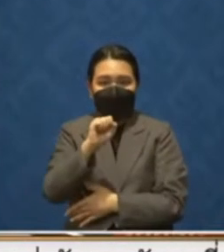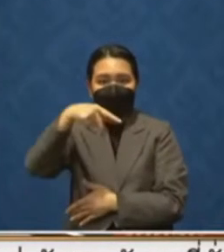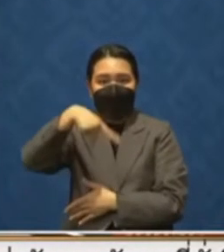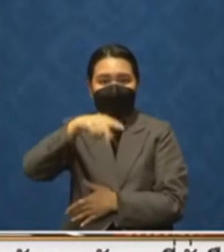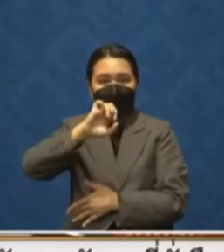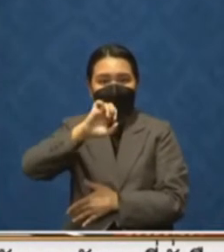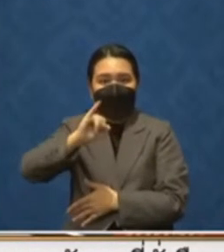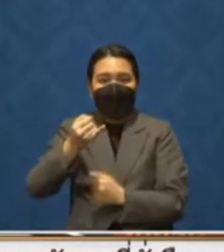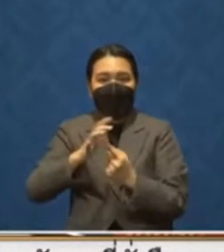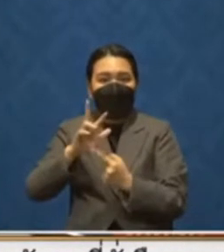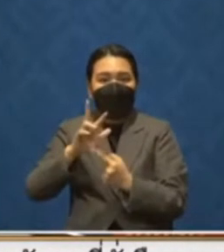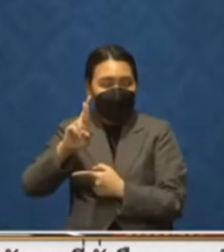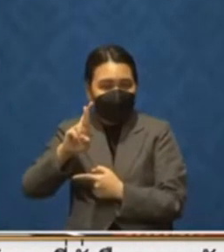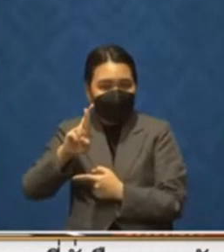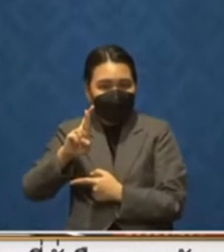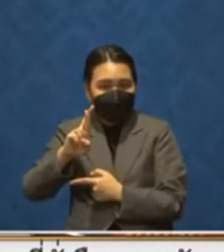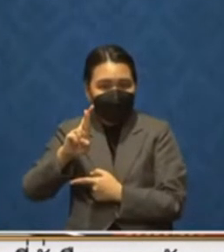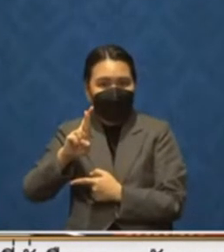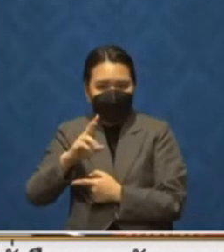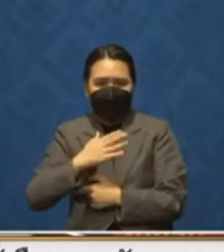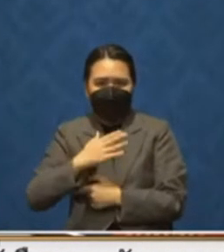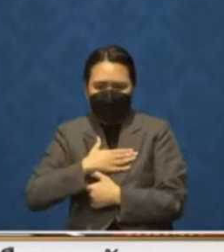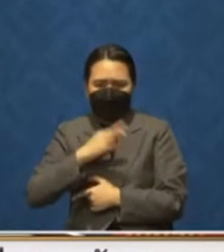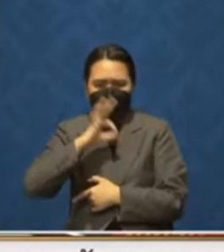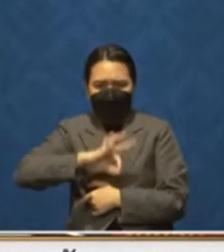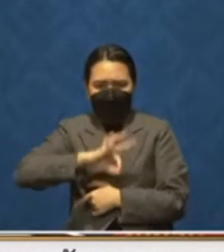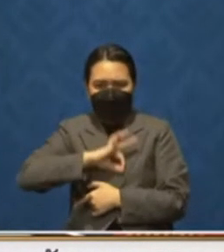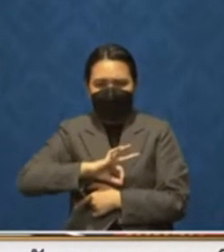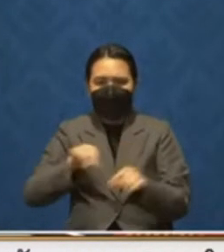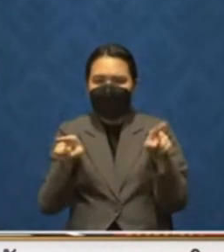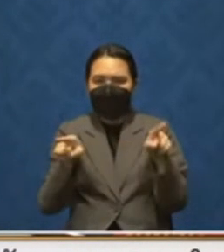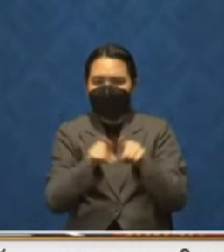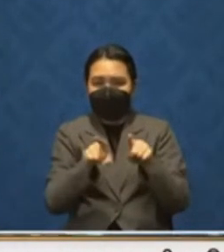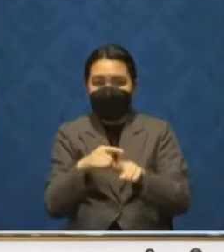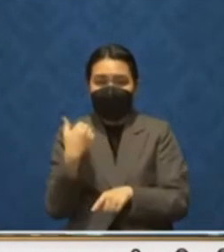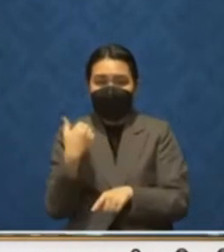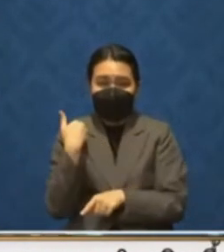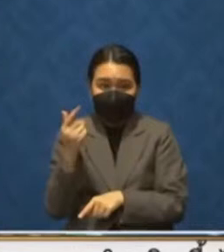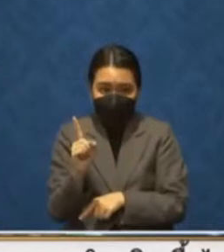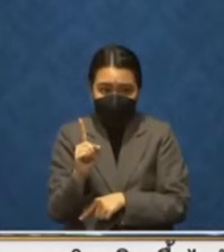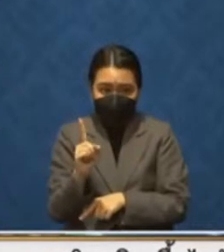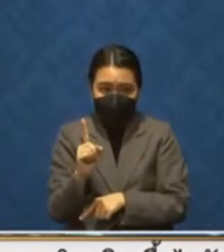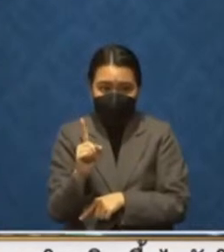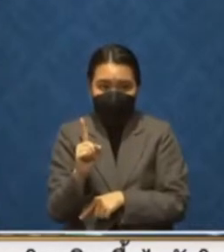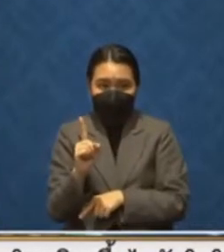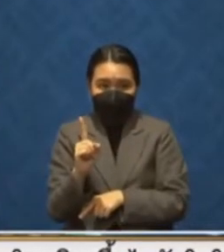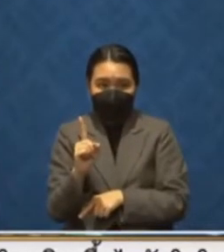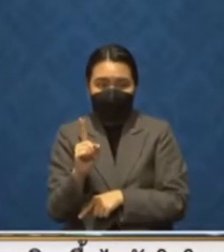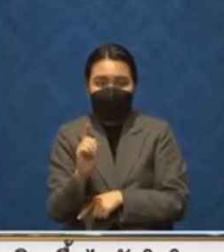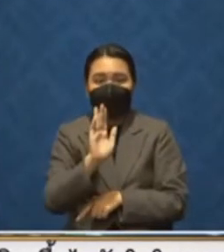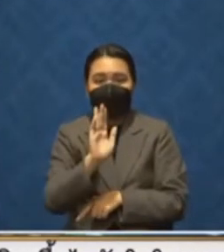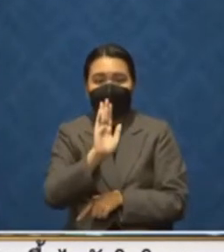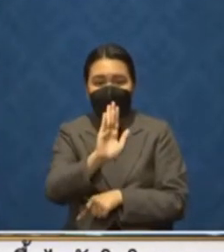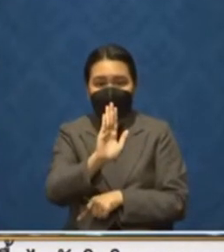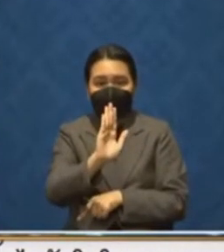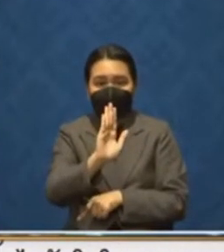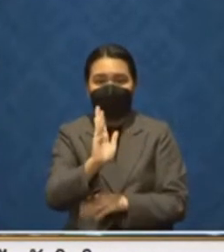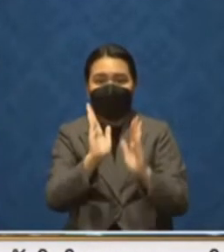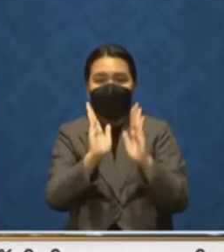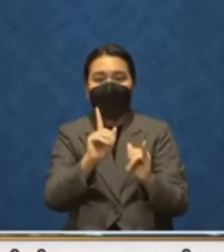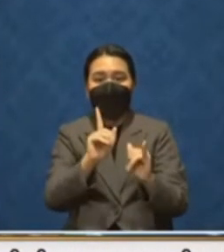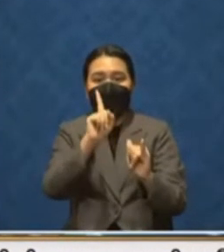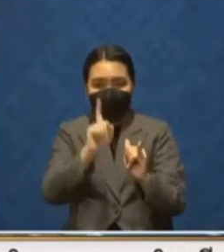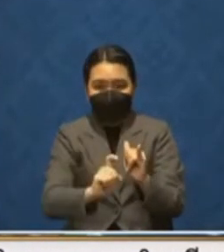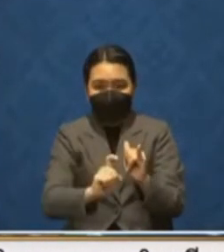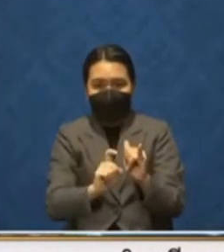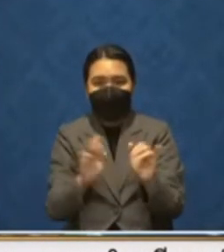เพศกับซุสผมรู้สึกเลยครับไม่ว่าจะเป็นเรื่องการไปเสียชีวิตของคุณวัฒน์วรรลยางกูรผู้เขียนมนต์รัก